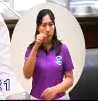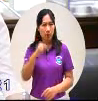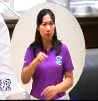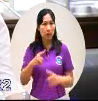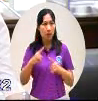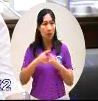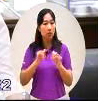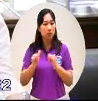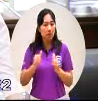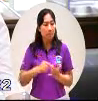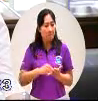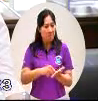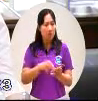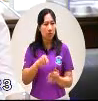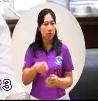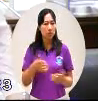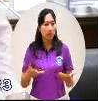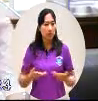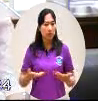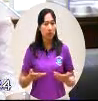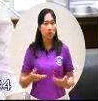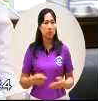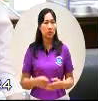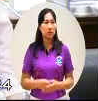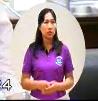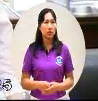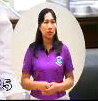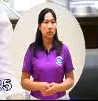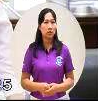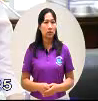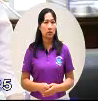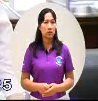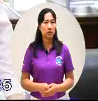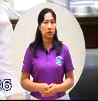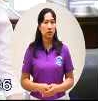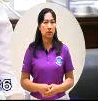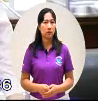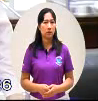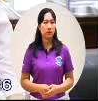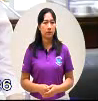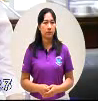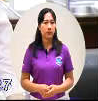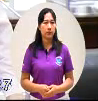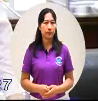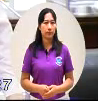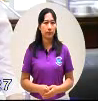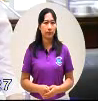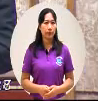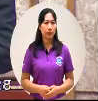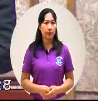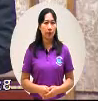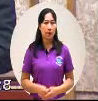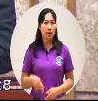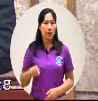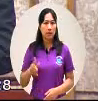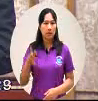的，好不好？ 好好， 这个是你从谁听的？是 我们科长，我们那个科长，我们那边